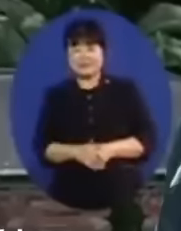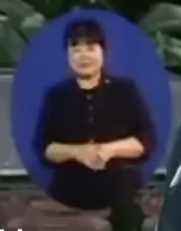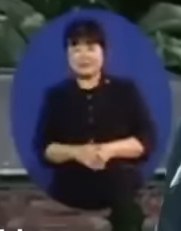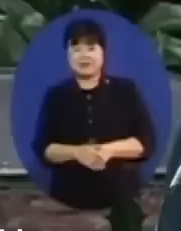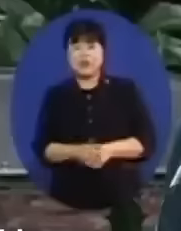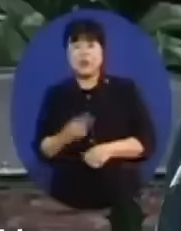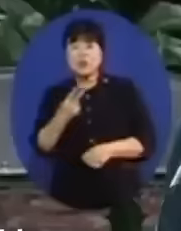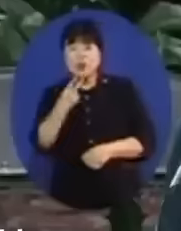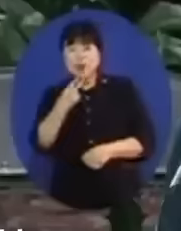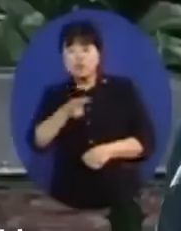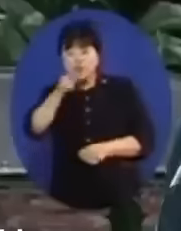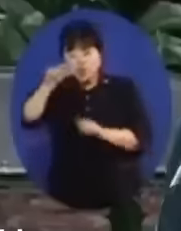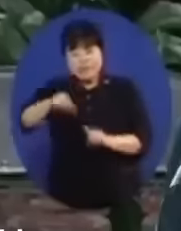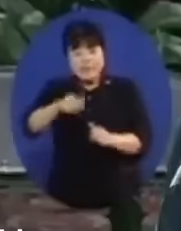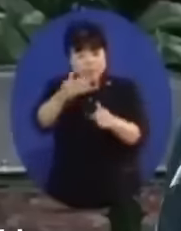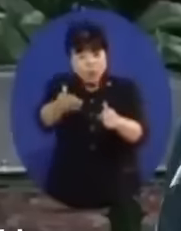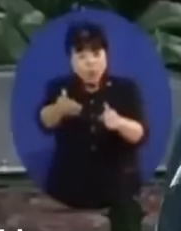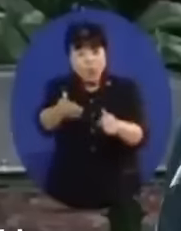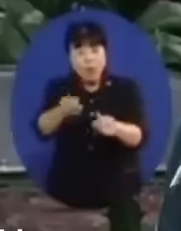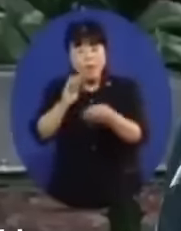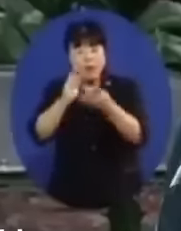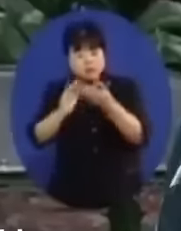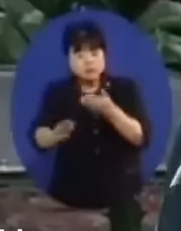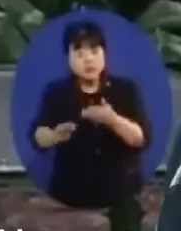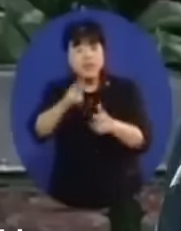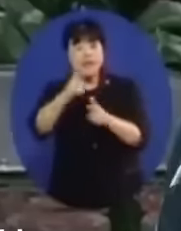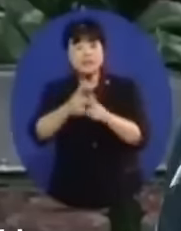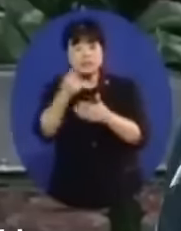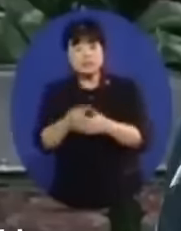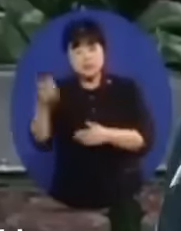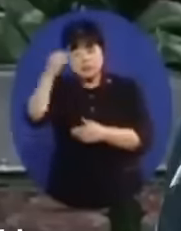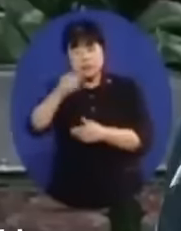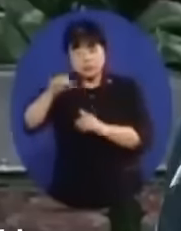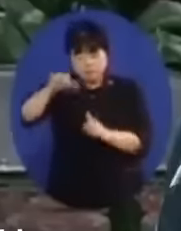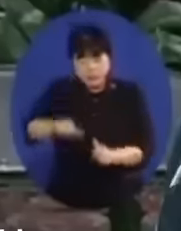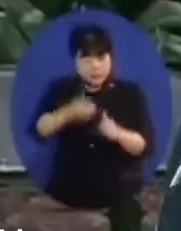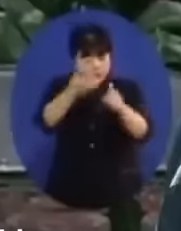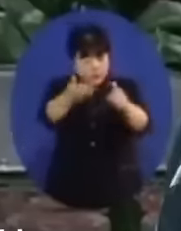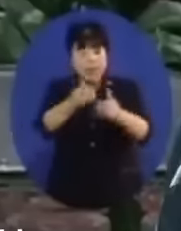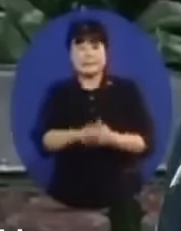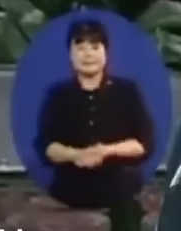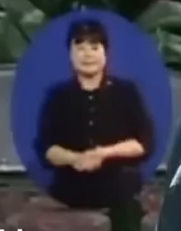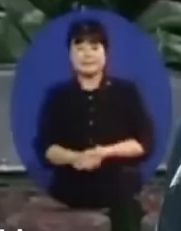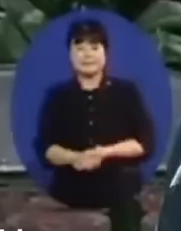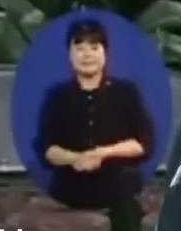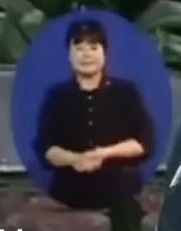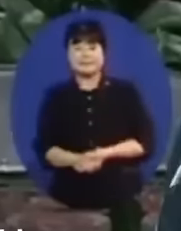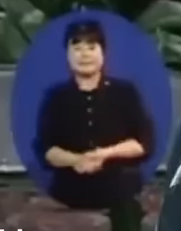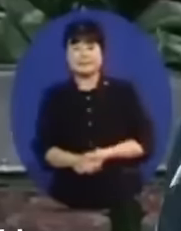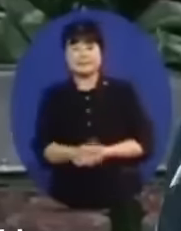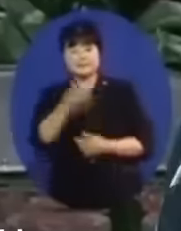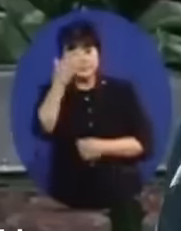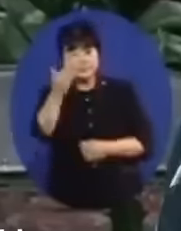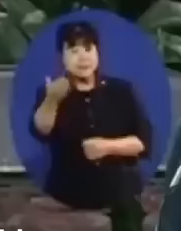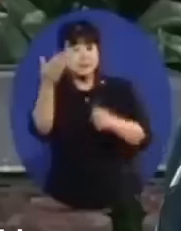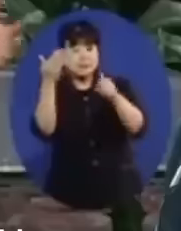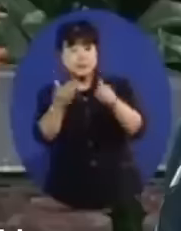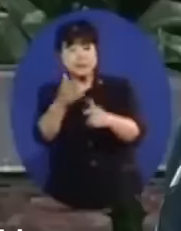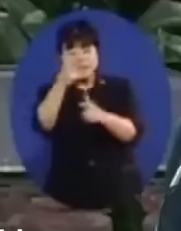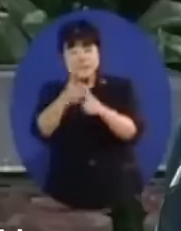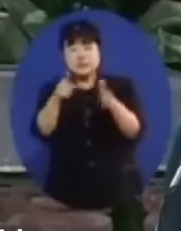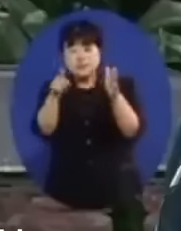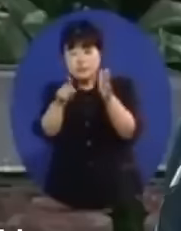요한은 물론 너에게 세례를 주었거니와 너희는 몇 날이 못되어 성령으로 세례를 받으리라고 말하는 것입니다. 여러분께서